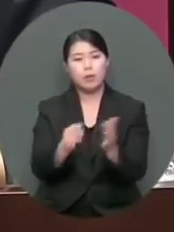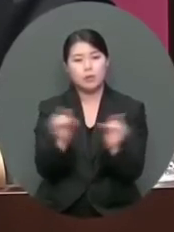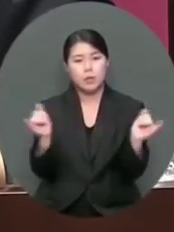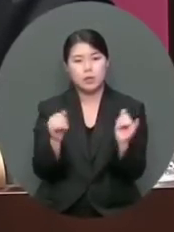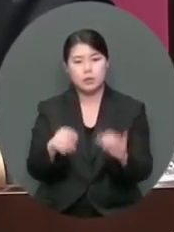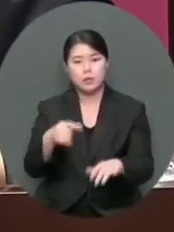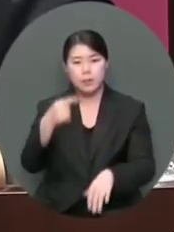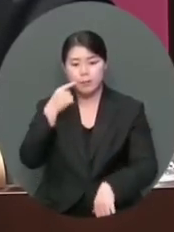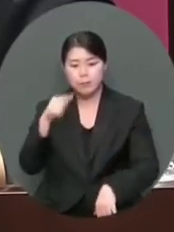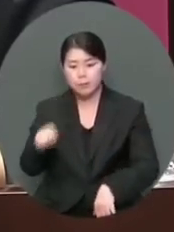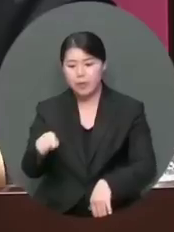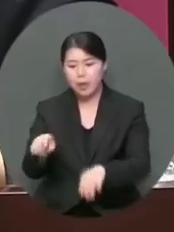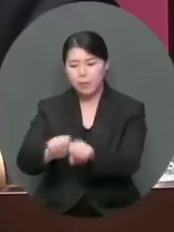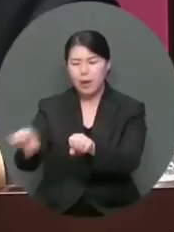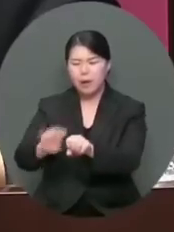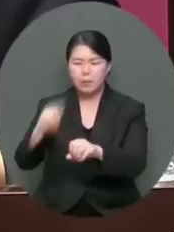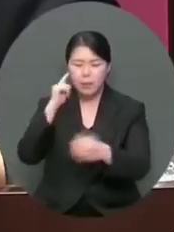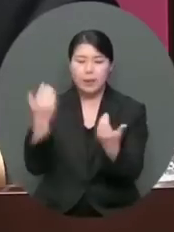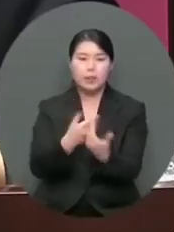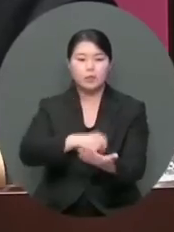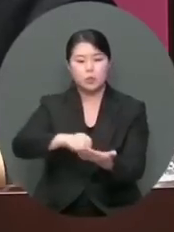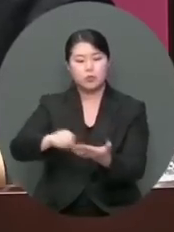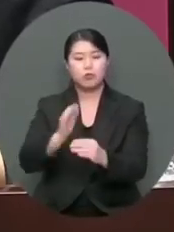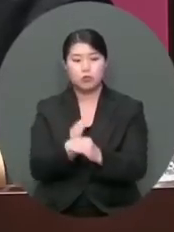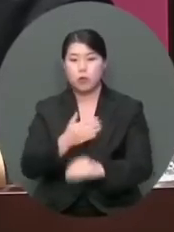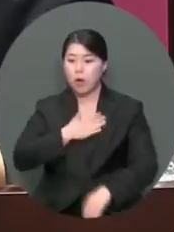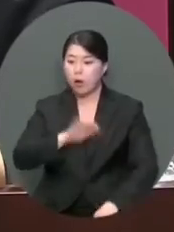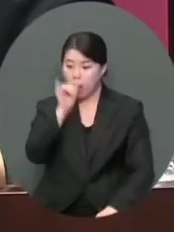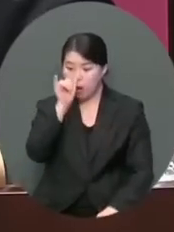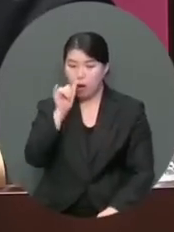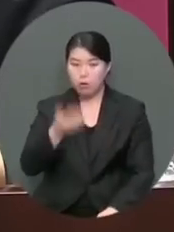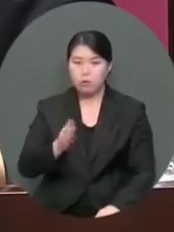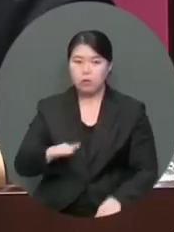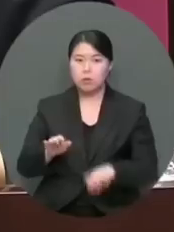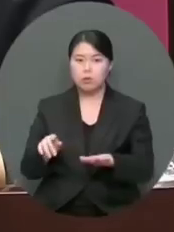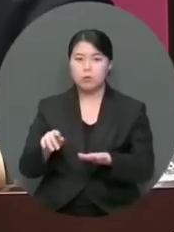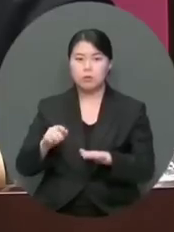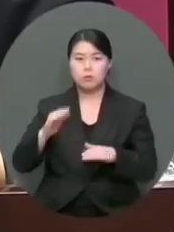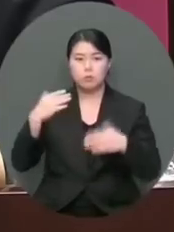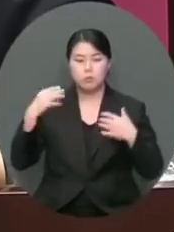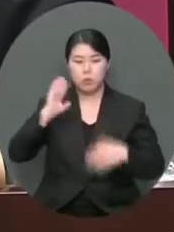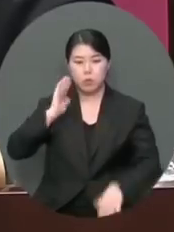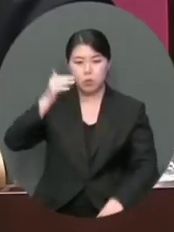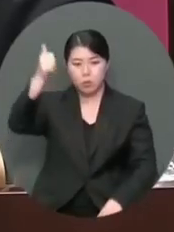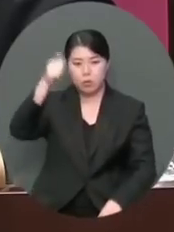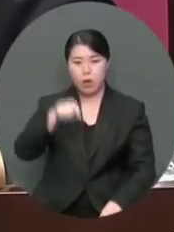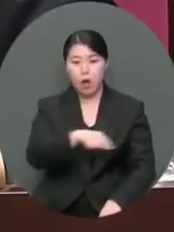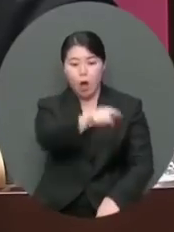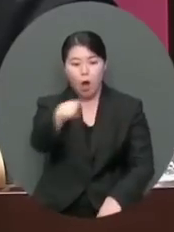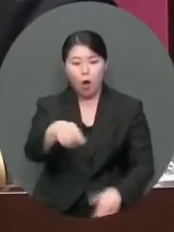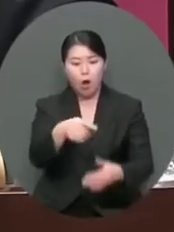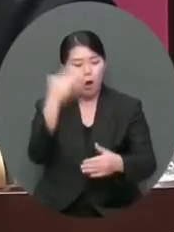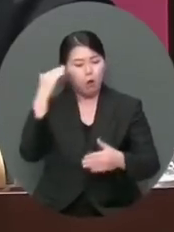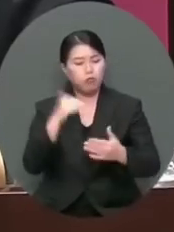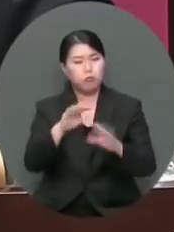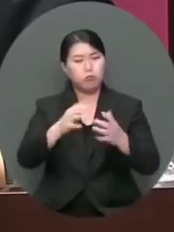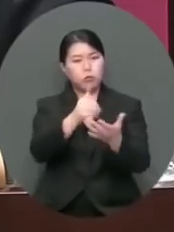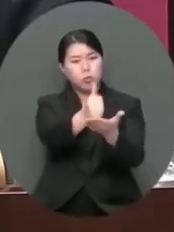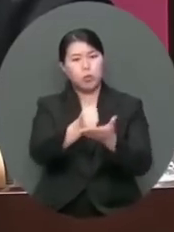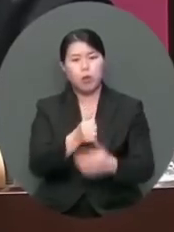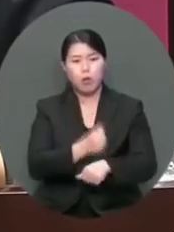방류 반대 서명을 하고 있는 거. 그런데 대통령은 히로시마 원폭 피해자들을 동포들을 한국에 초대한다고 합니다. 오염수